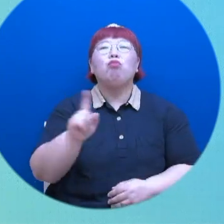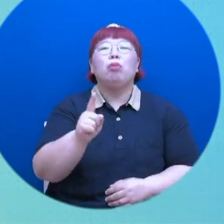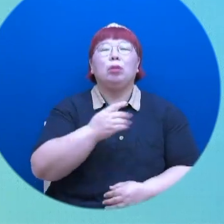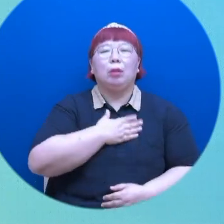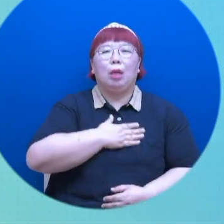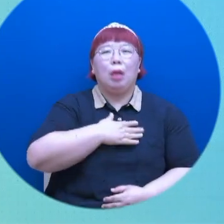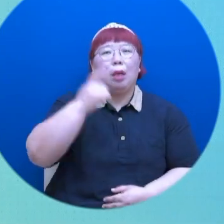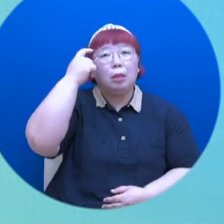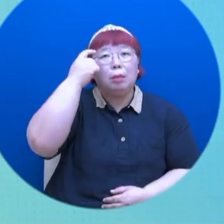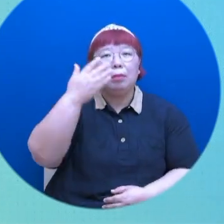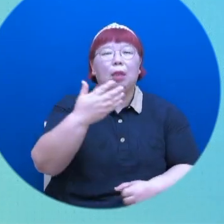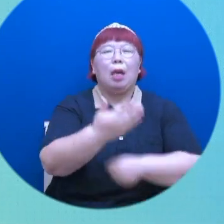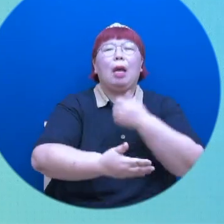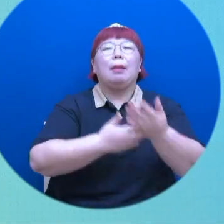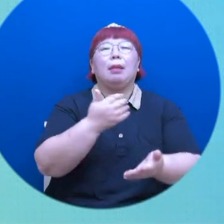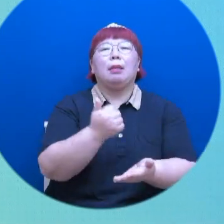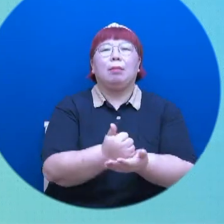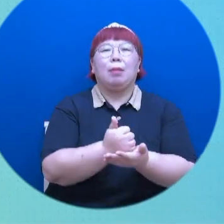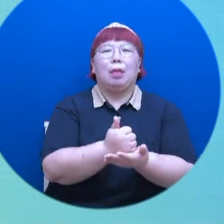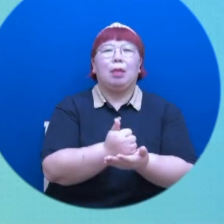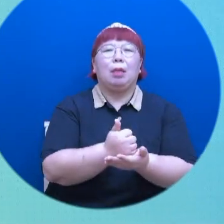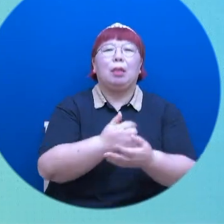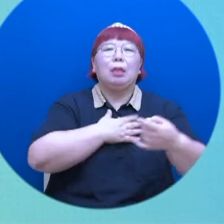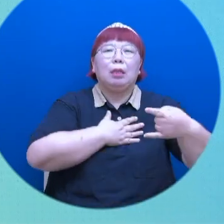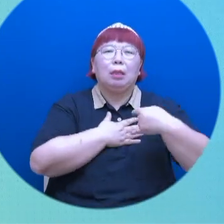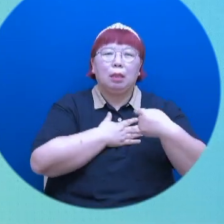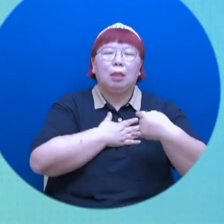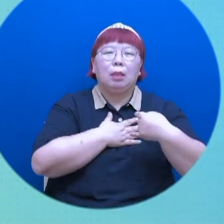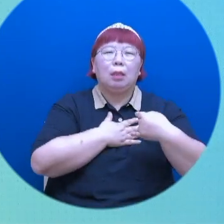알았습니까? 하나님께서 나에게